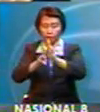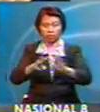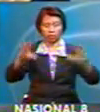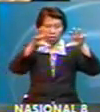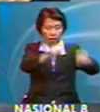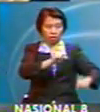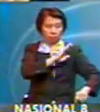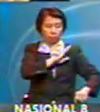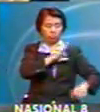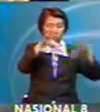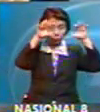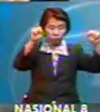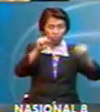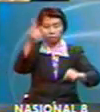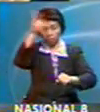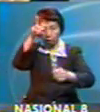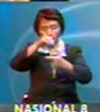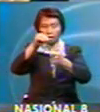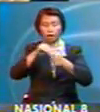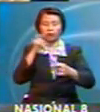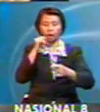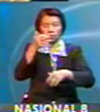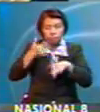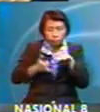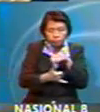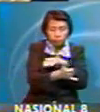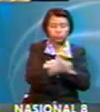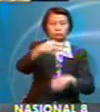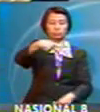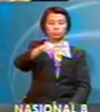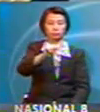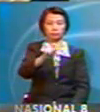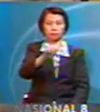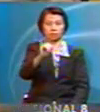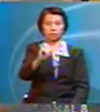majikan dan pegawai kerajaan atau swasta yang menyeludup masuk parti.